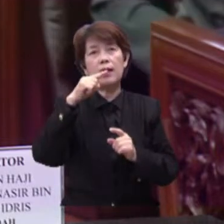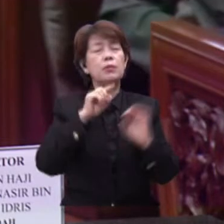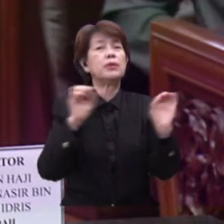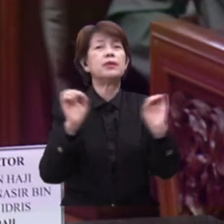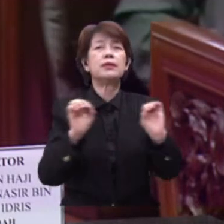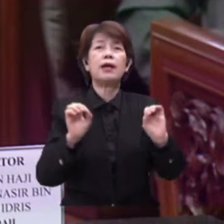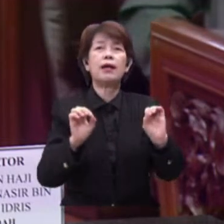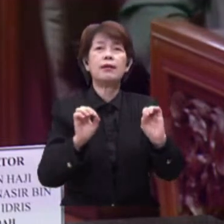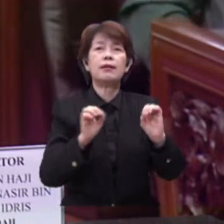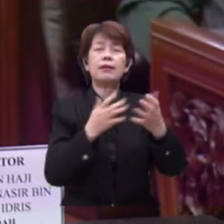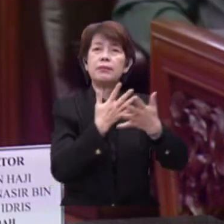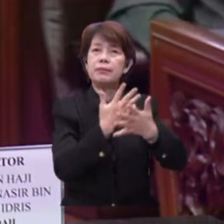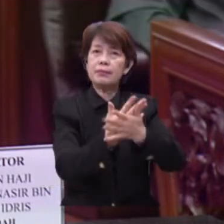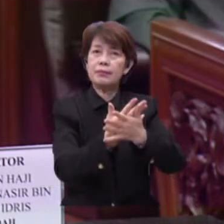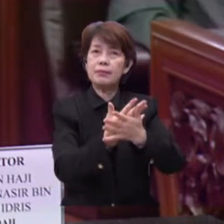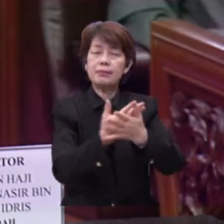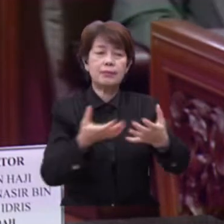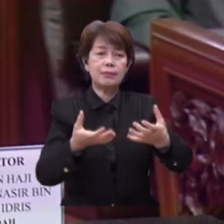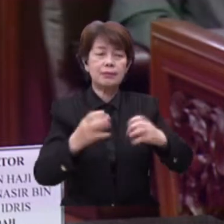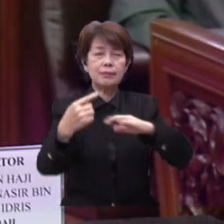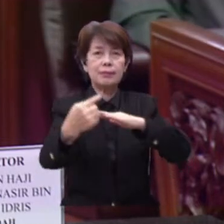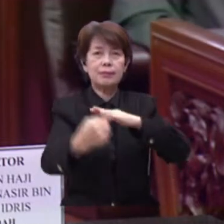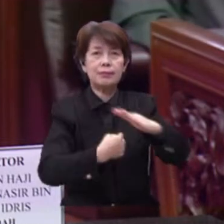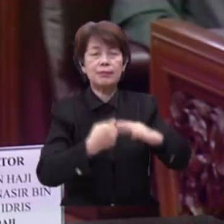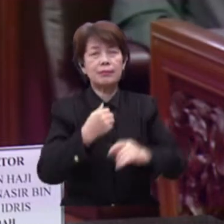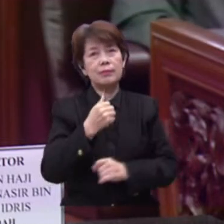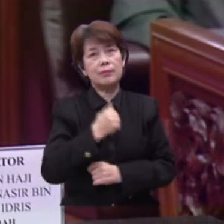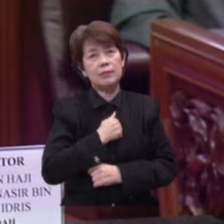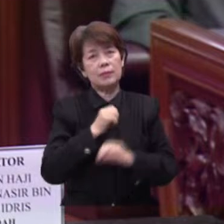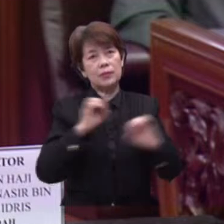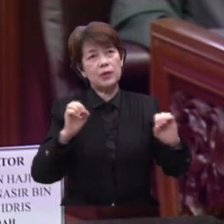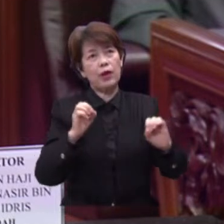untuk kelakuan cobaan bunuh diri